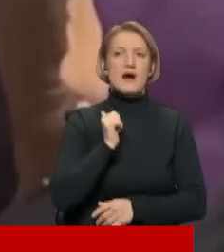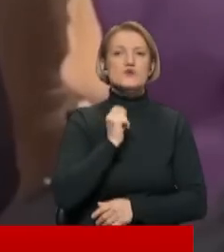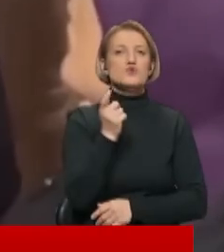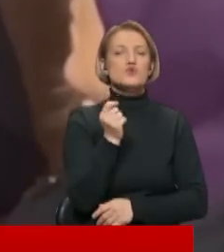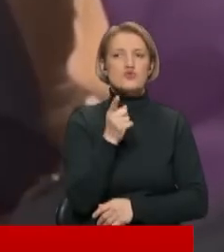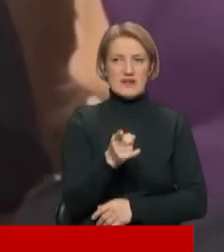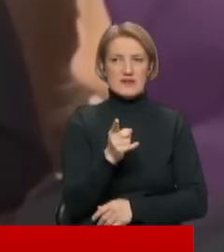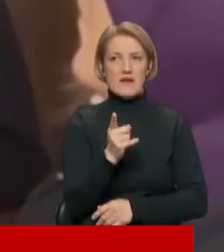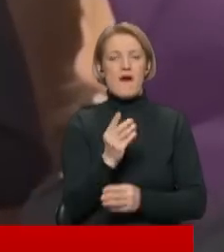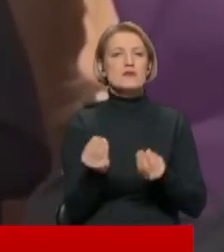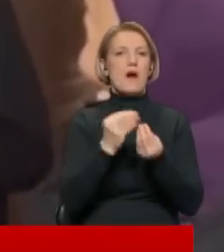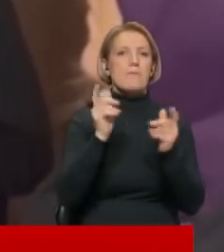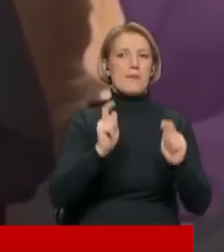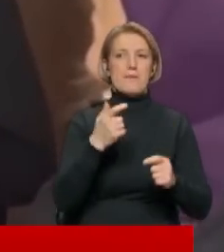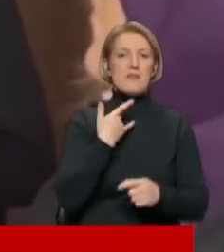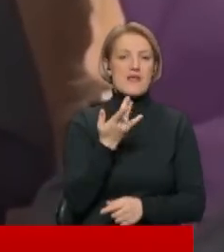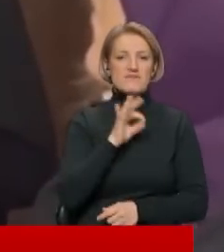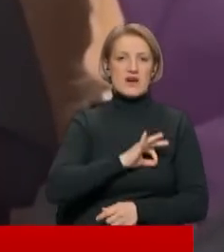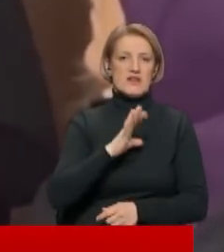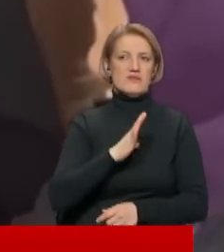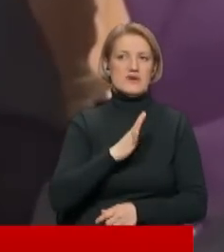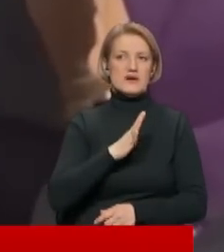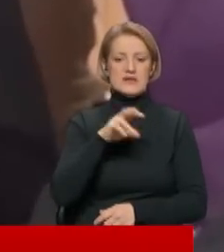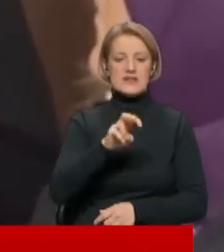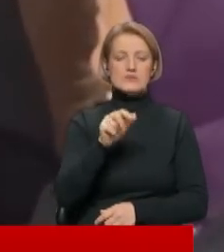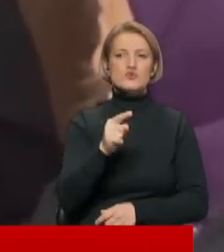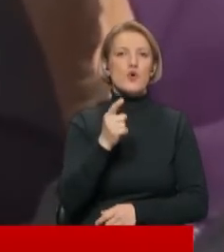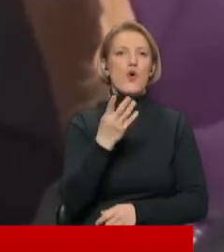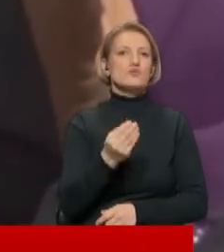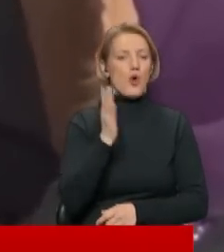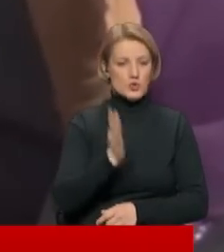asgari ücreti artırmışlar bana ne faydası var